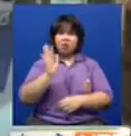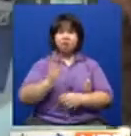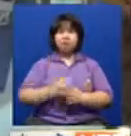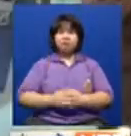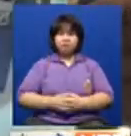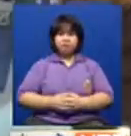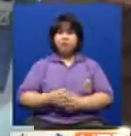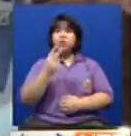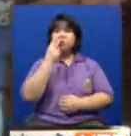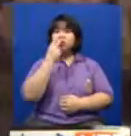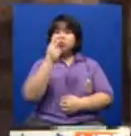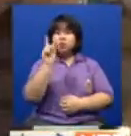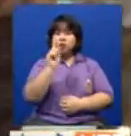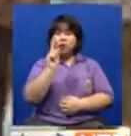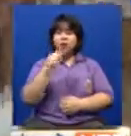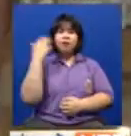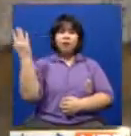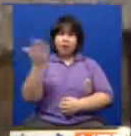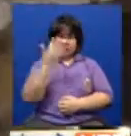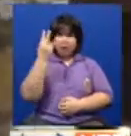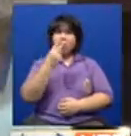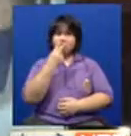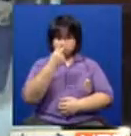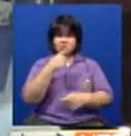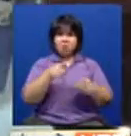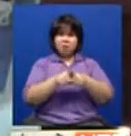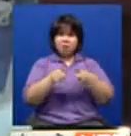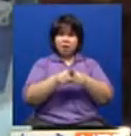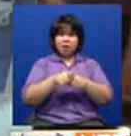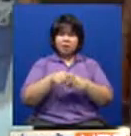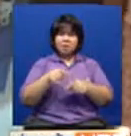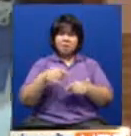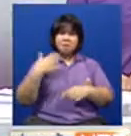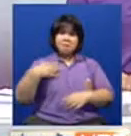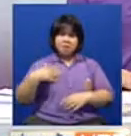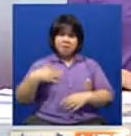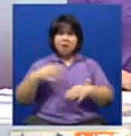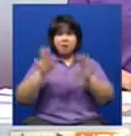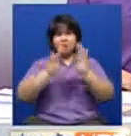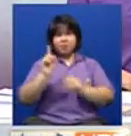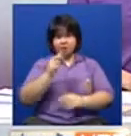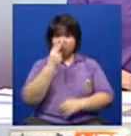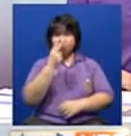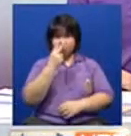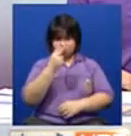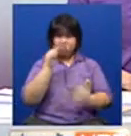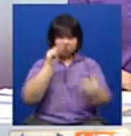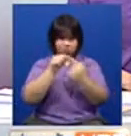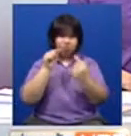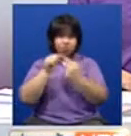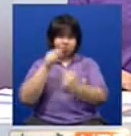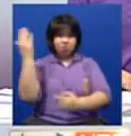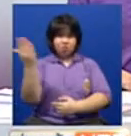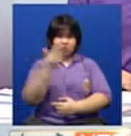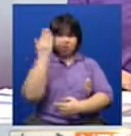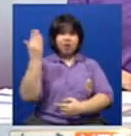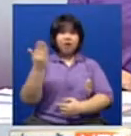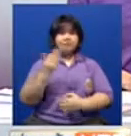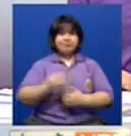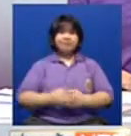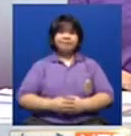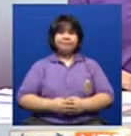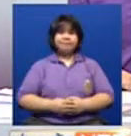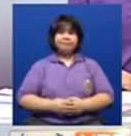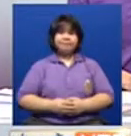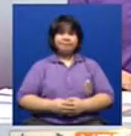ซึ่งก็ต้องดูตามมามีโอกาสด้วยนะคะว่าเราจะเลือกใส่ผ้าไทยแบบไหนเป็นพาชนิดไหนด้วยนะคะให้เหมาะสมกับสภาพอากาศที่มีขึ้นในเมือง